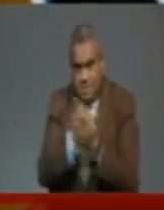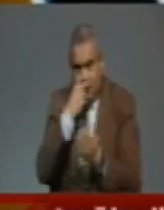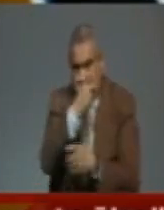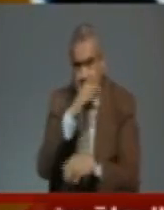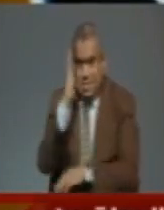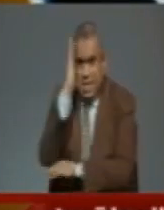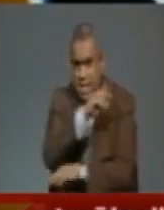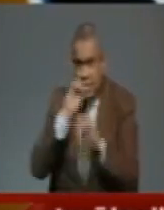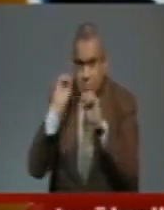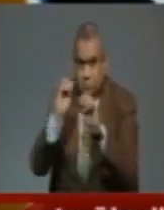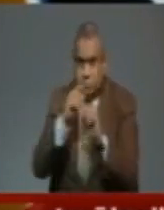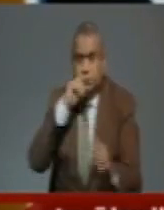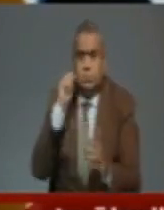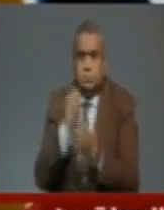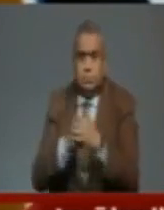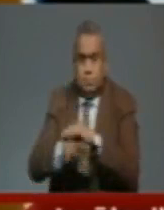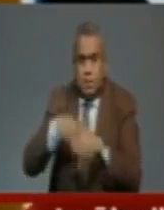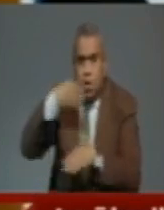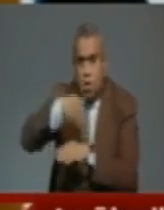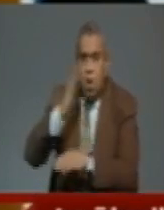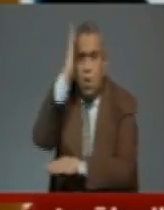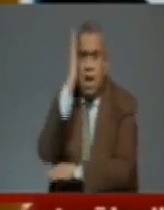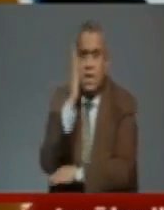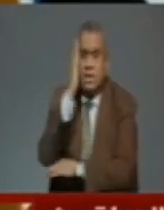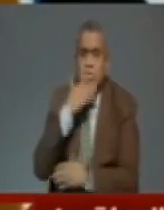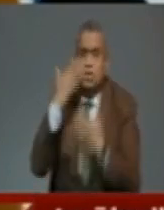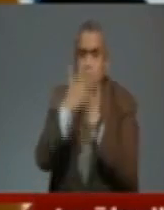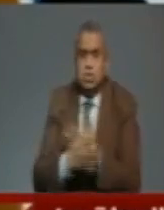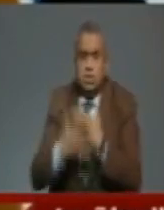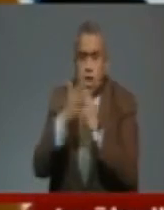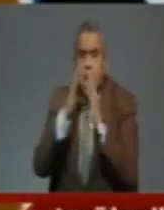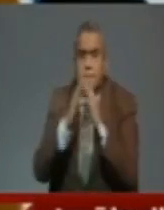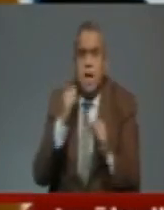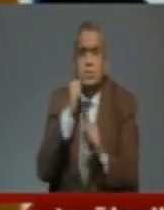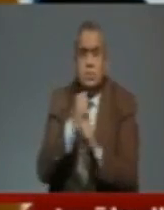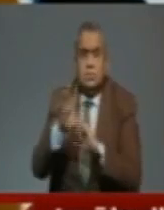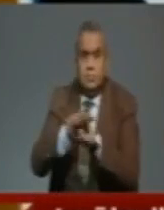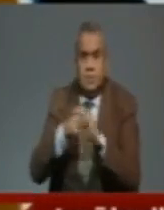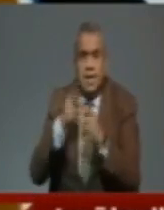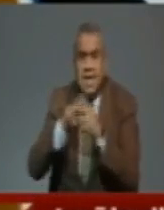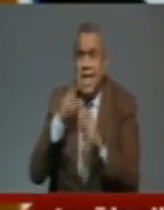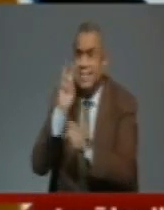نفذناه. بننفذ البنيه الاساسيه بالكامل بشركات مصريه بفلوس مصريه بدون اي قروض.